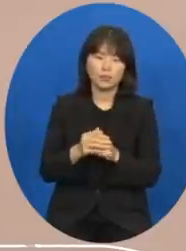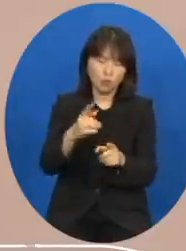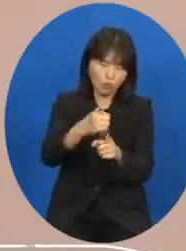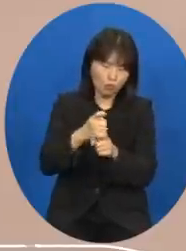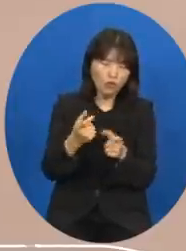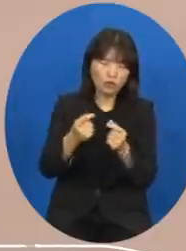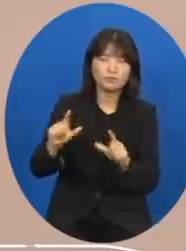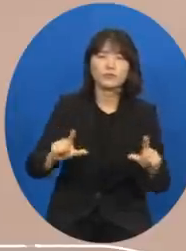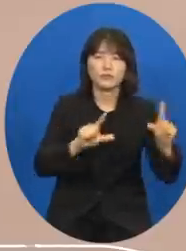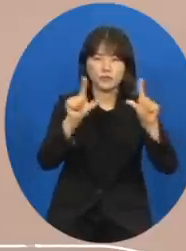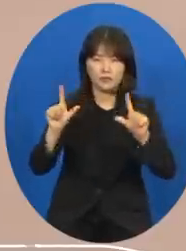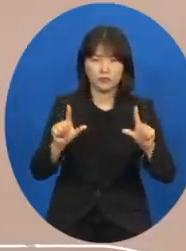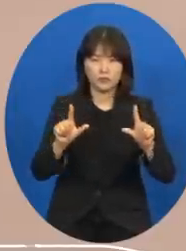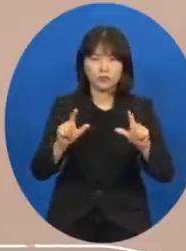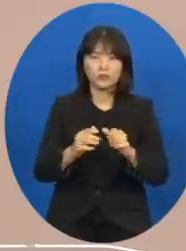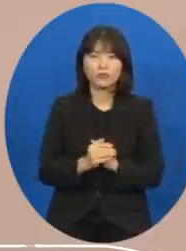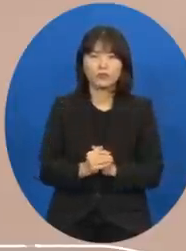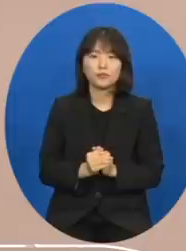원수처럼 지냈습니다.